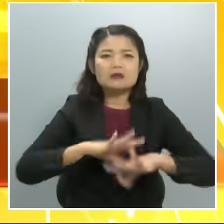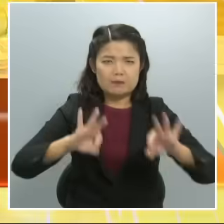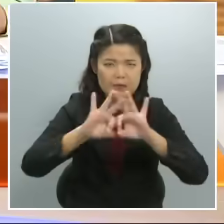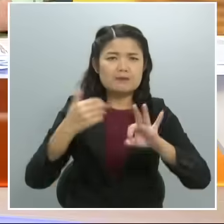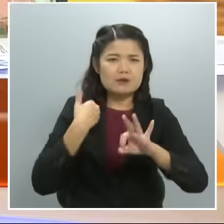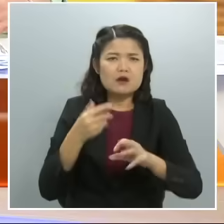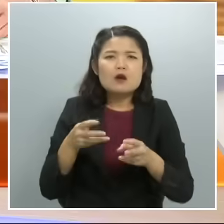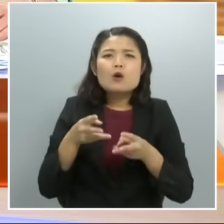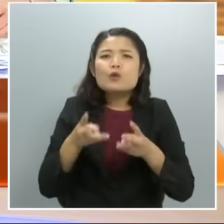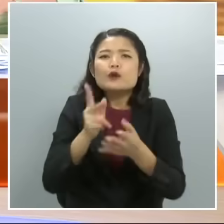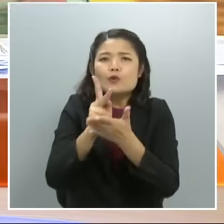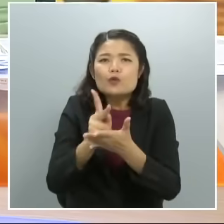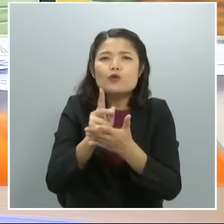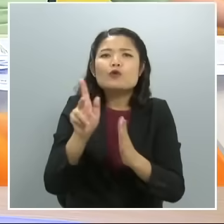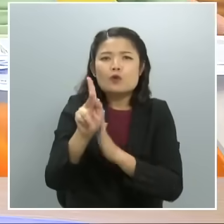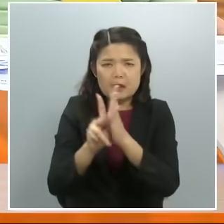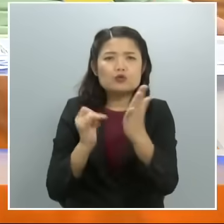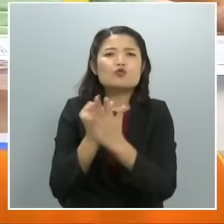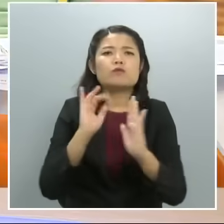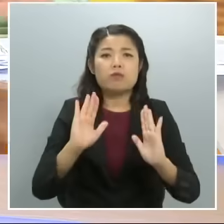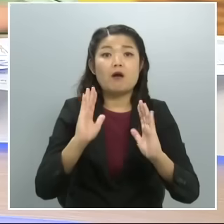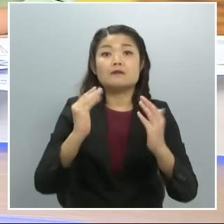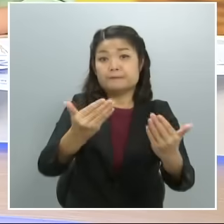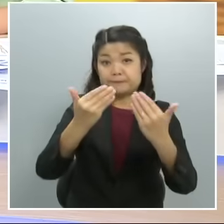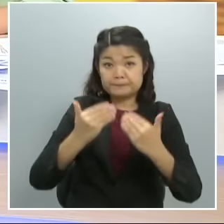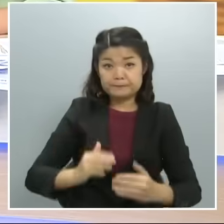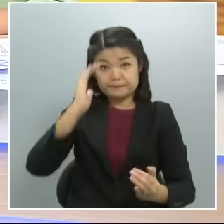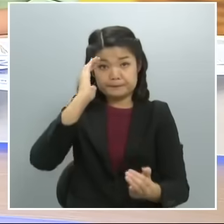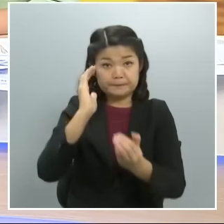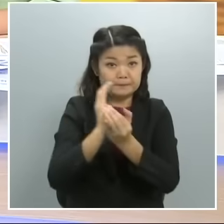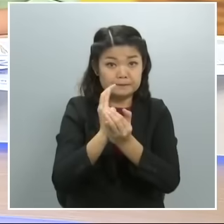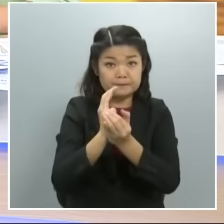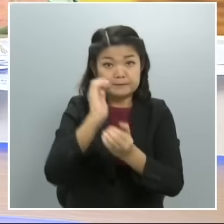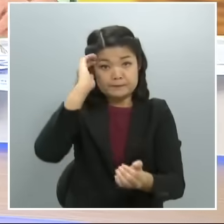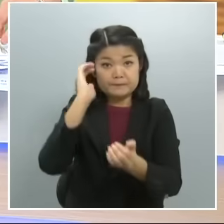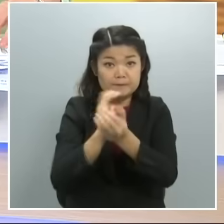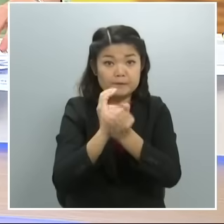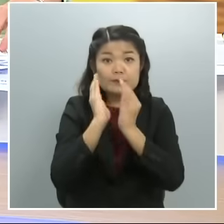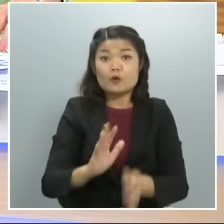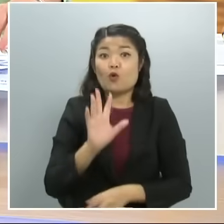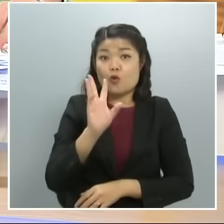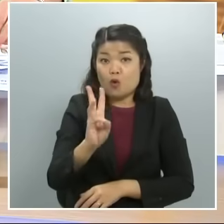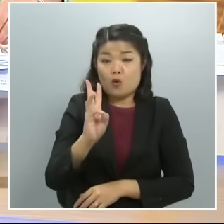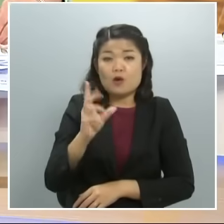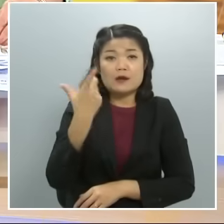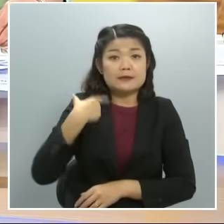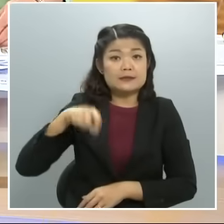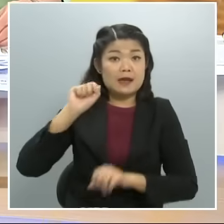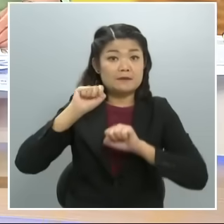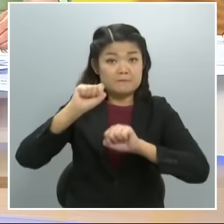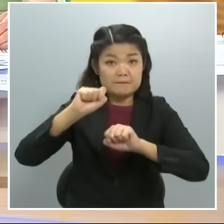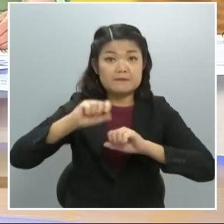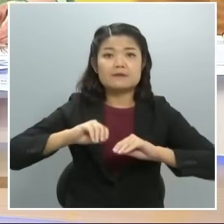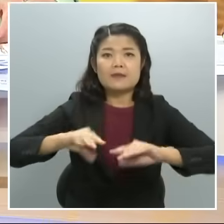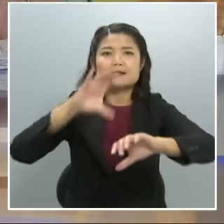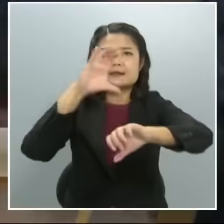ท่านผู้ชมเรากลับมาประเด็นใหญ่ตำรวจ6นายที่ศาลอนุมัติหมายจับและถูกควบคุมตัวหลังการ